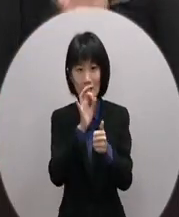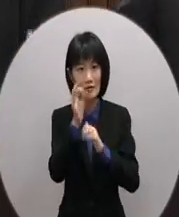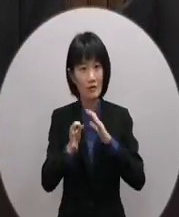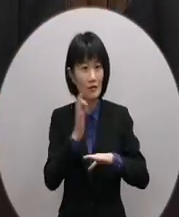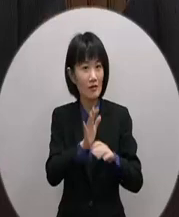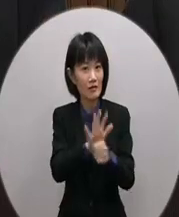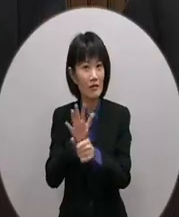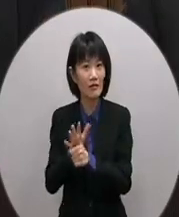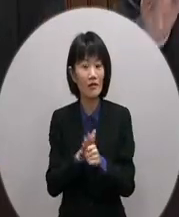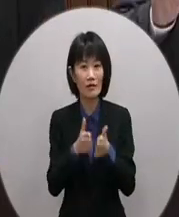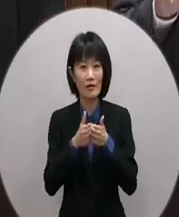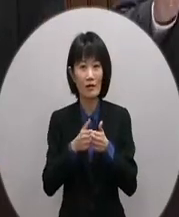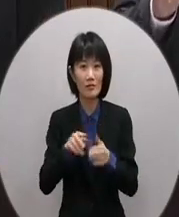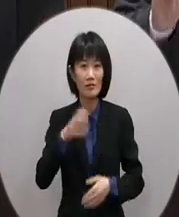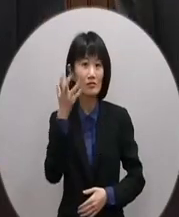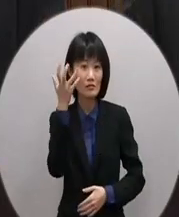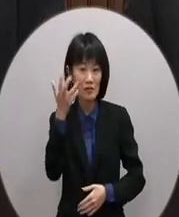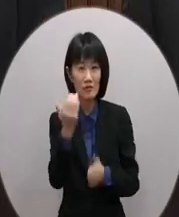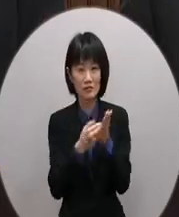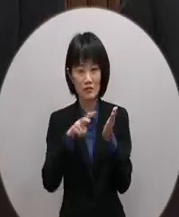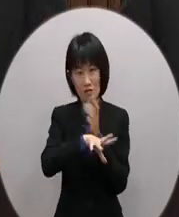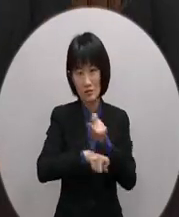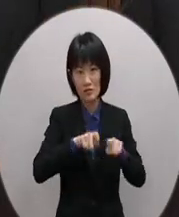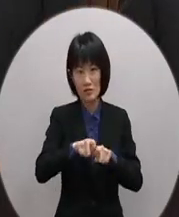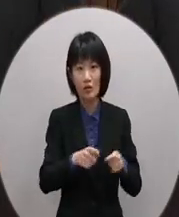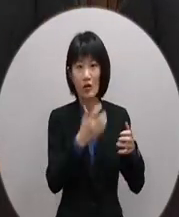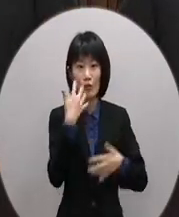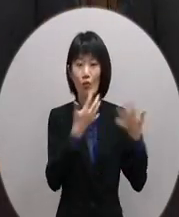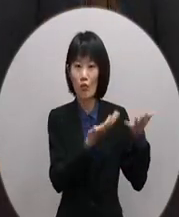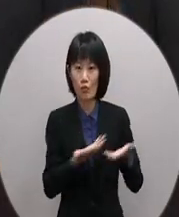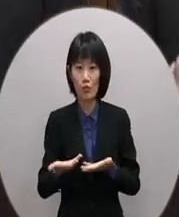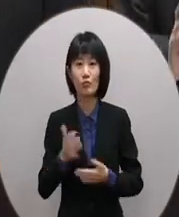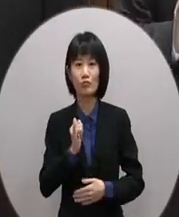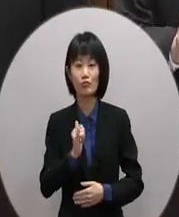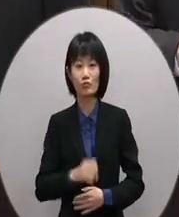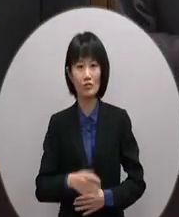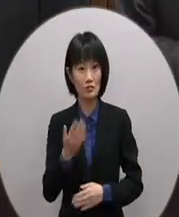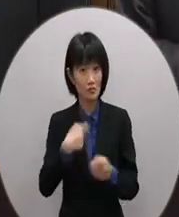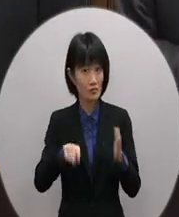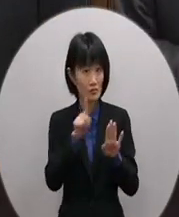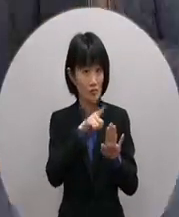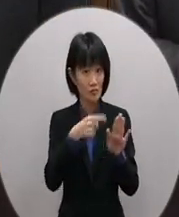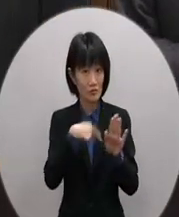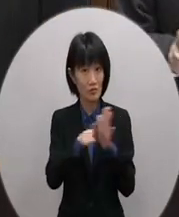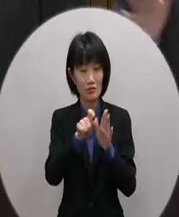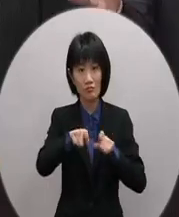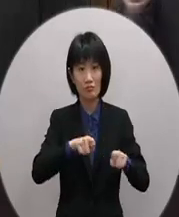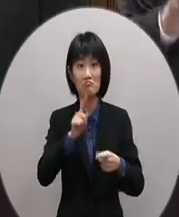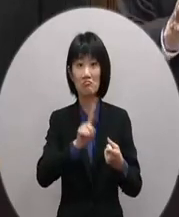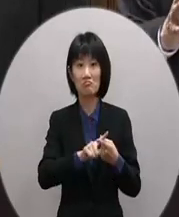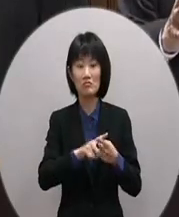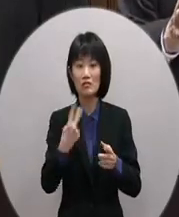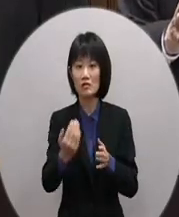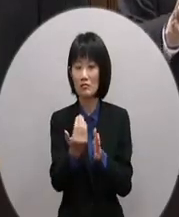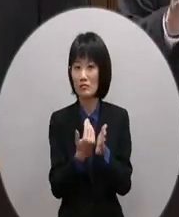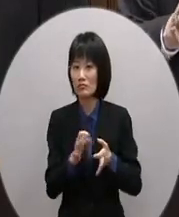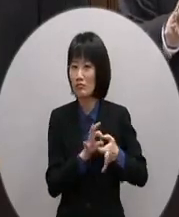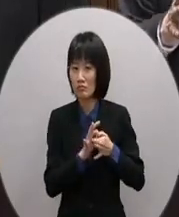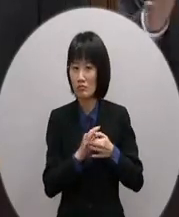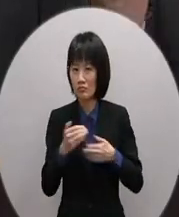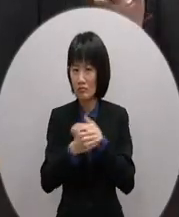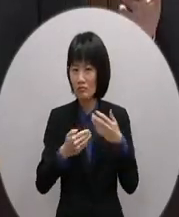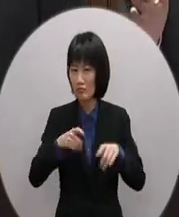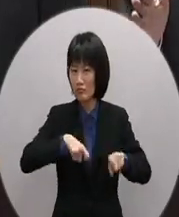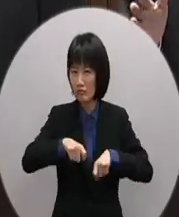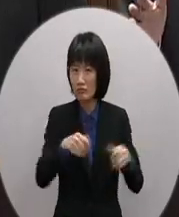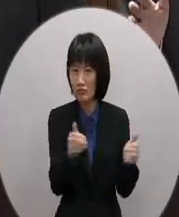话说，普遍受到欢迎，也证明这个政策是正确的。那第二个呢，你刚关心的这个交通建设，台